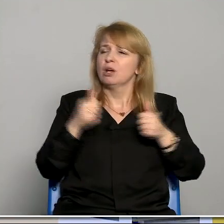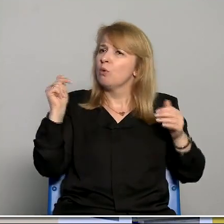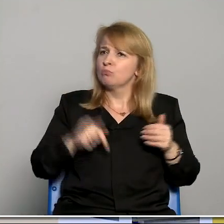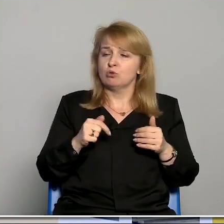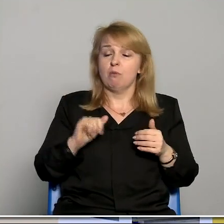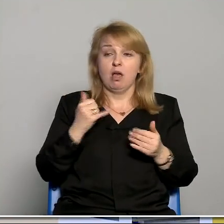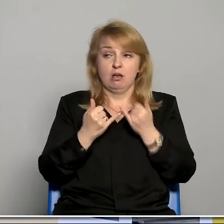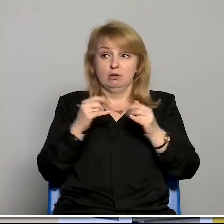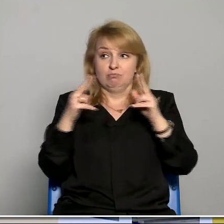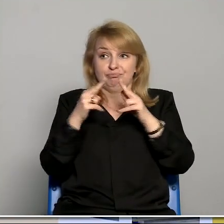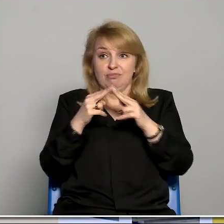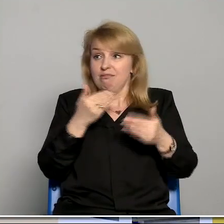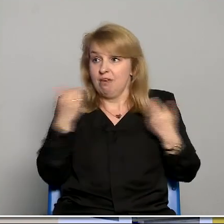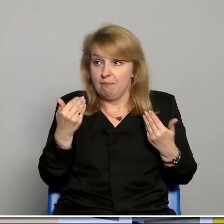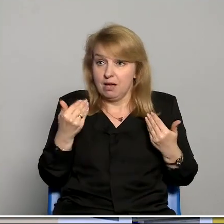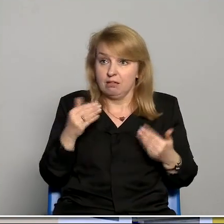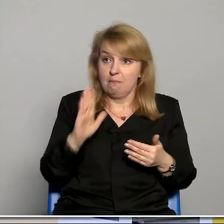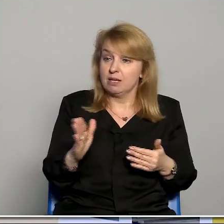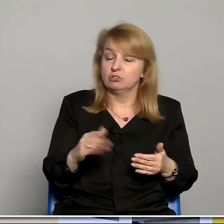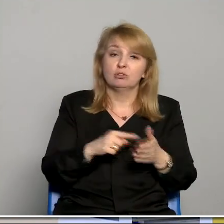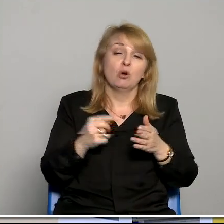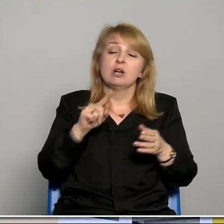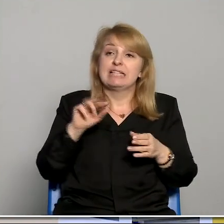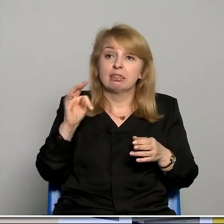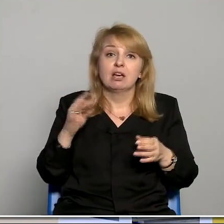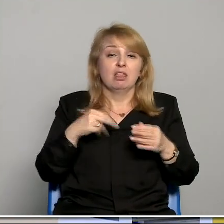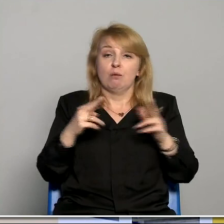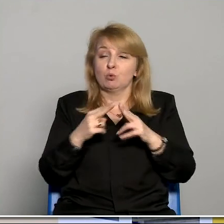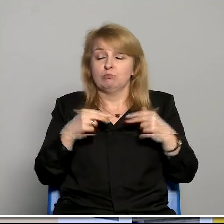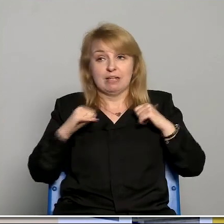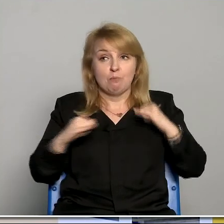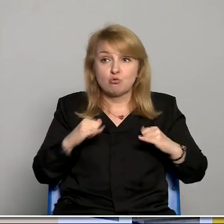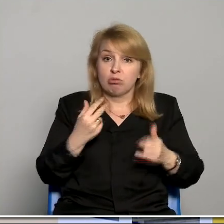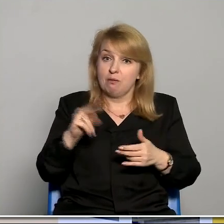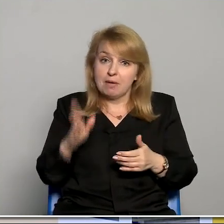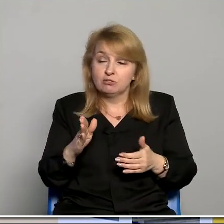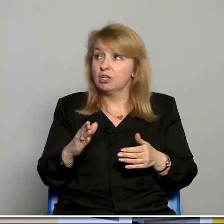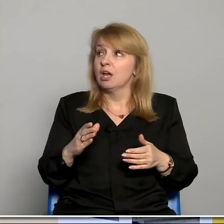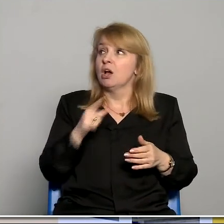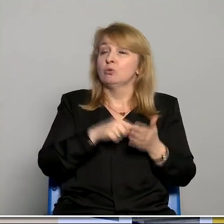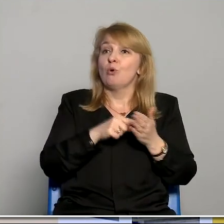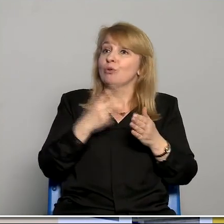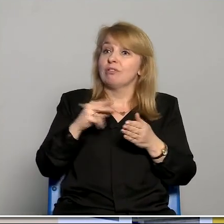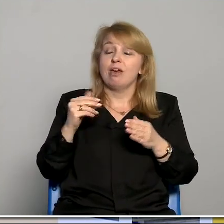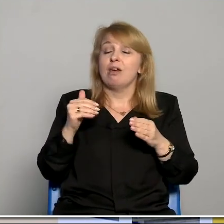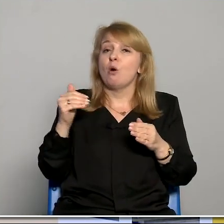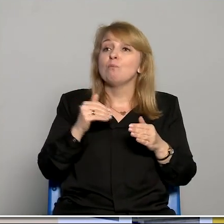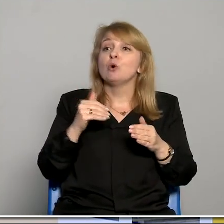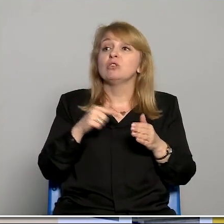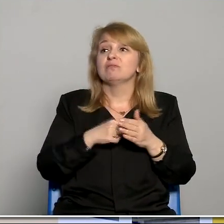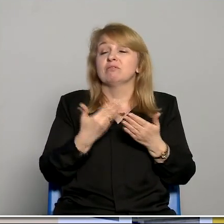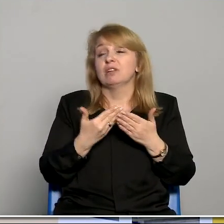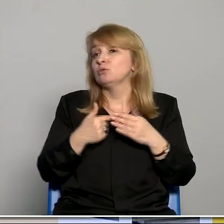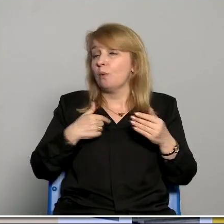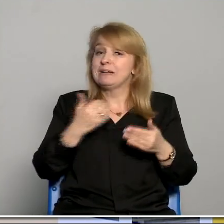się nie porozumiecie, jeżeli potem ZIT nie porozumie się z samorządem województwa na ten temat, to nie będzie to możliwe, więc jak najbardziej